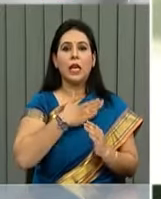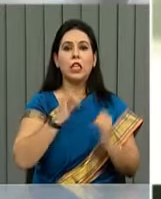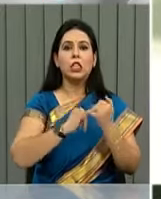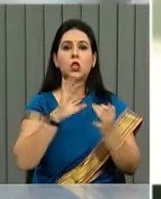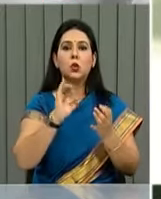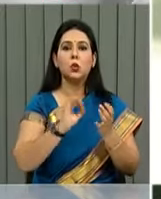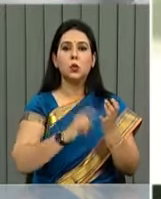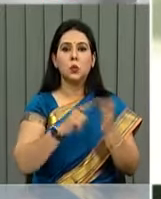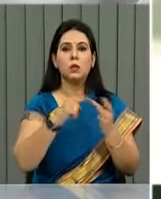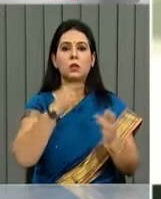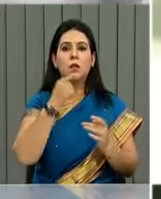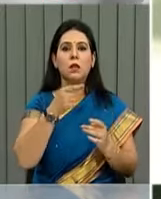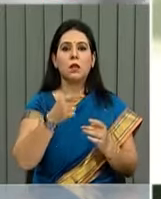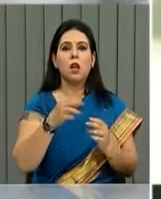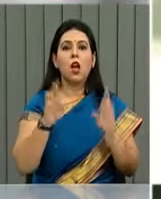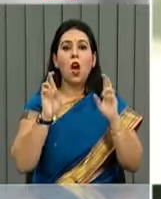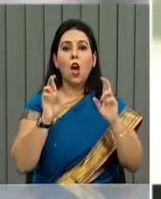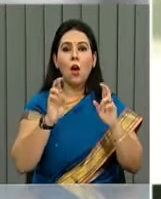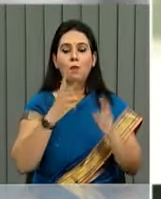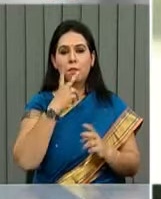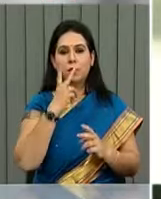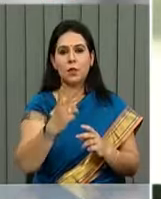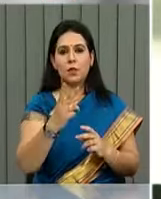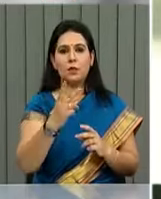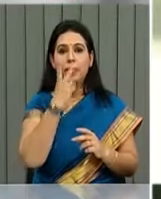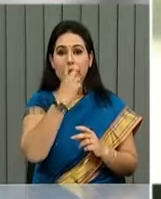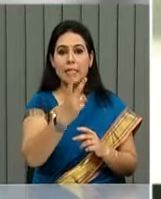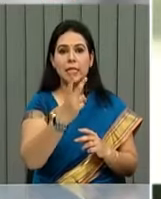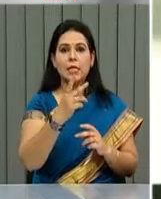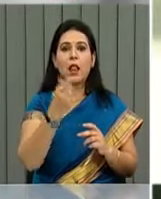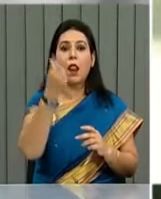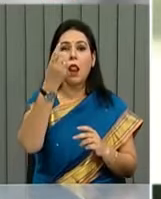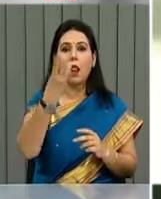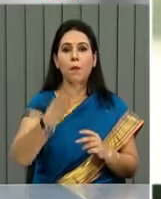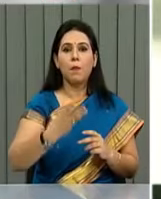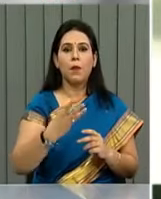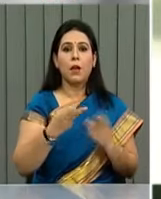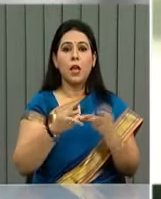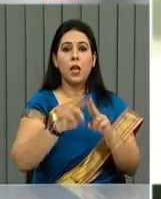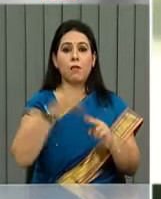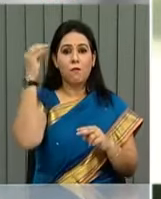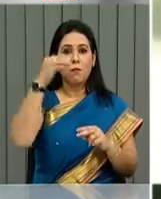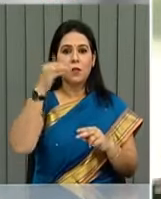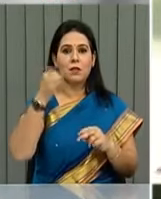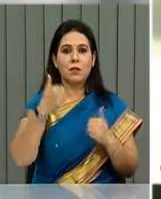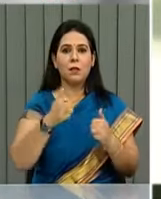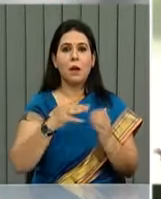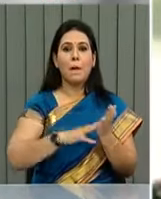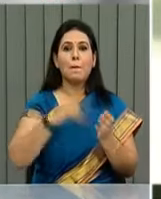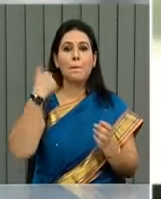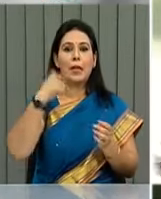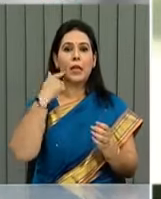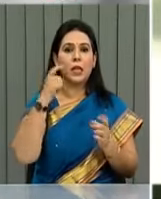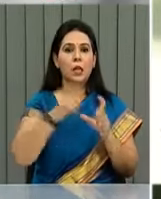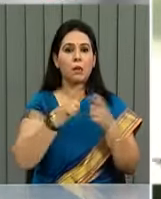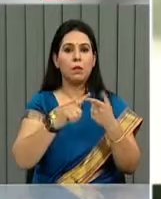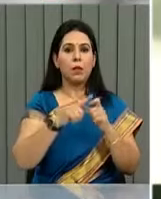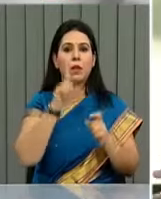हैं, उम्मीद कहते हैं, वो जो दिख रही है कई आंकड़ों से, अगर इस बार बरसात अच्छी हो गई और मेट डिपार्टमेंट मानता है